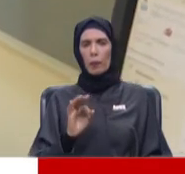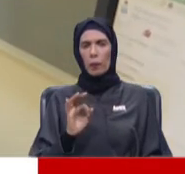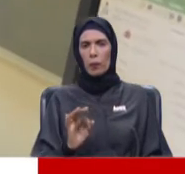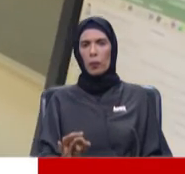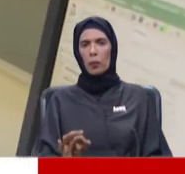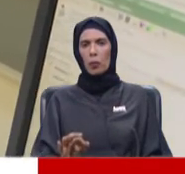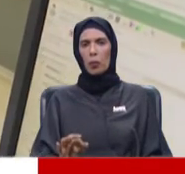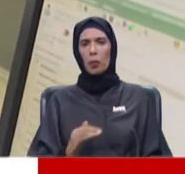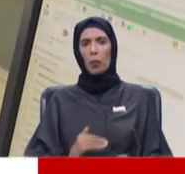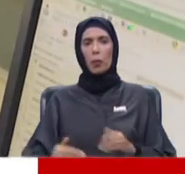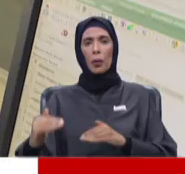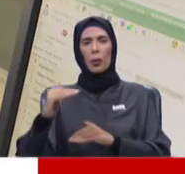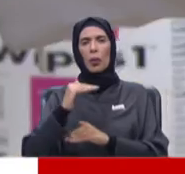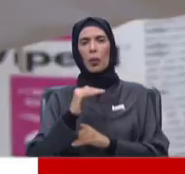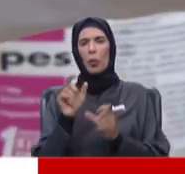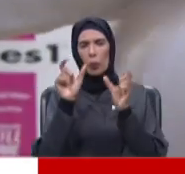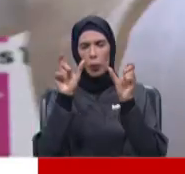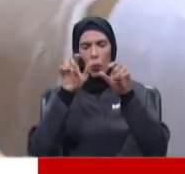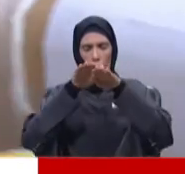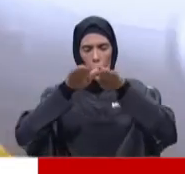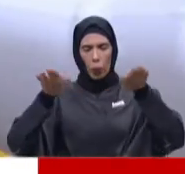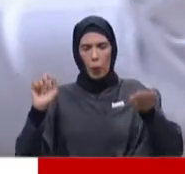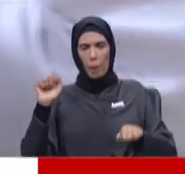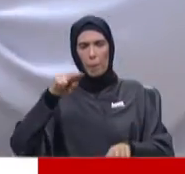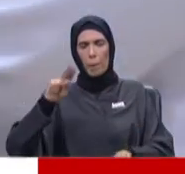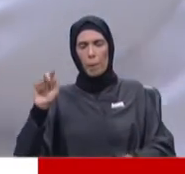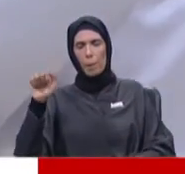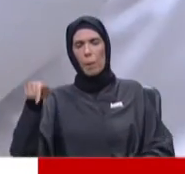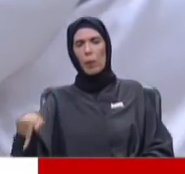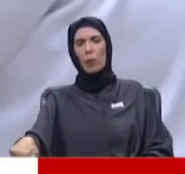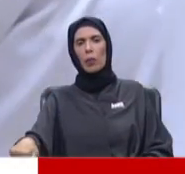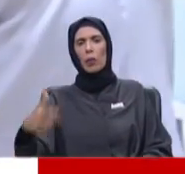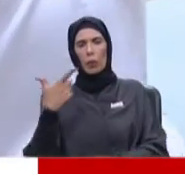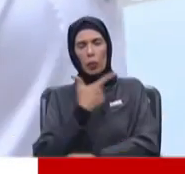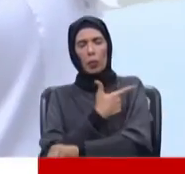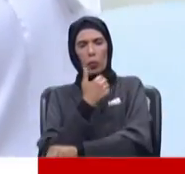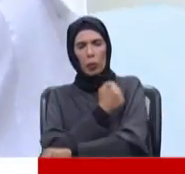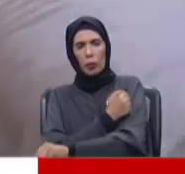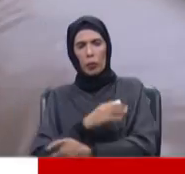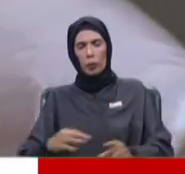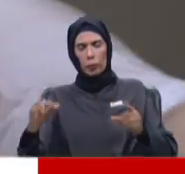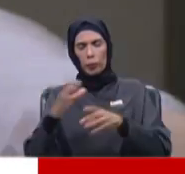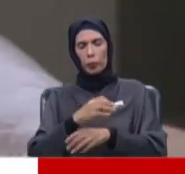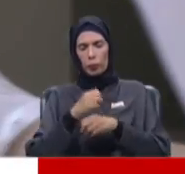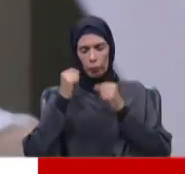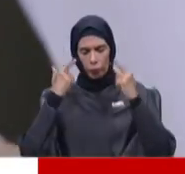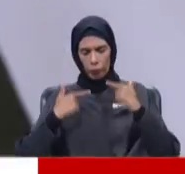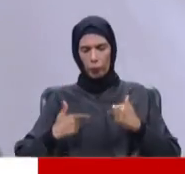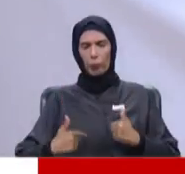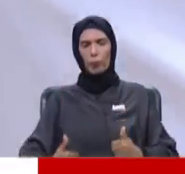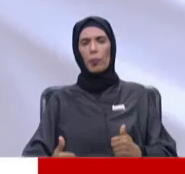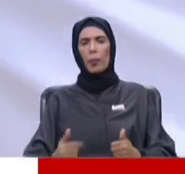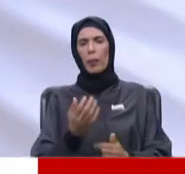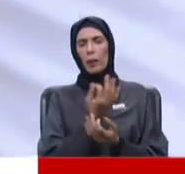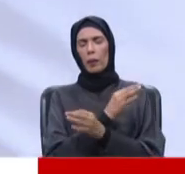وفرت أعلى درجات الأمان للمواطنين والمقيمين من خلال التطعيم بهدف الحفاظ على صحة وسلامة